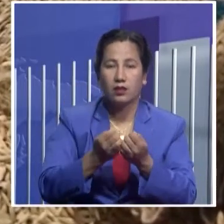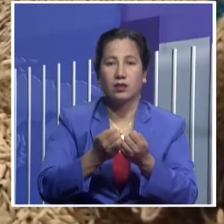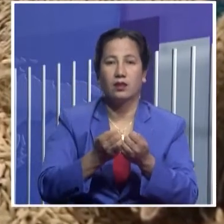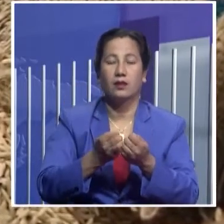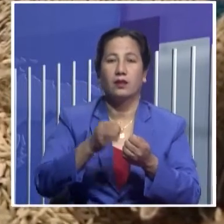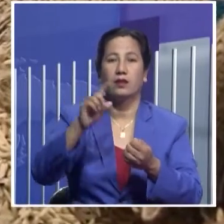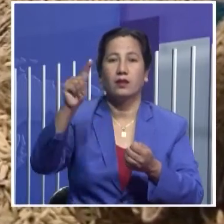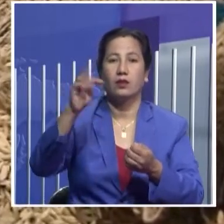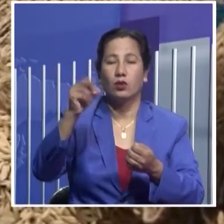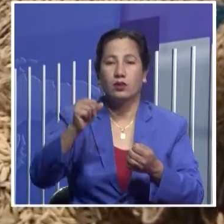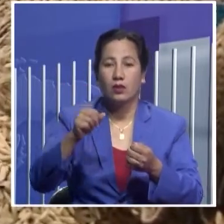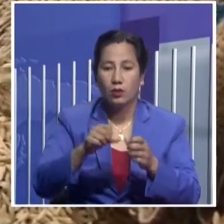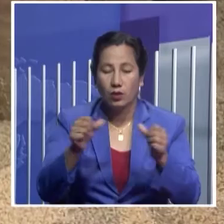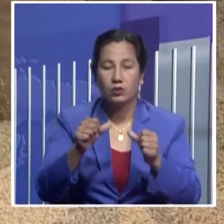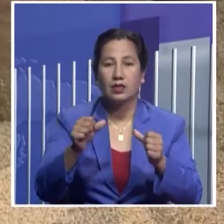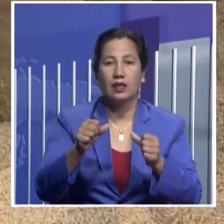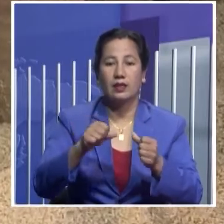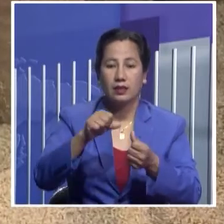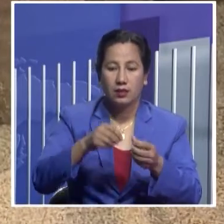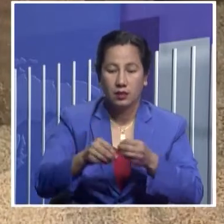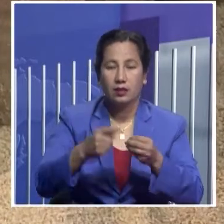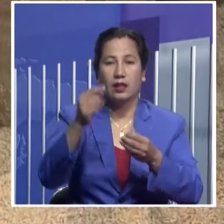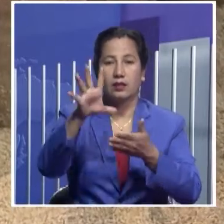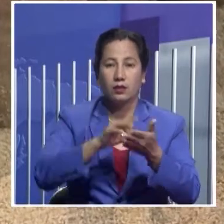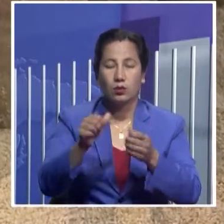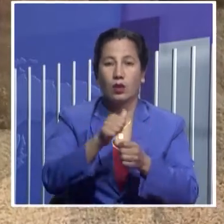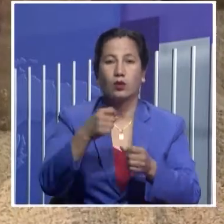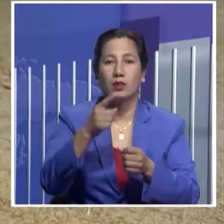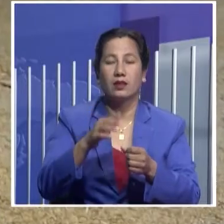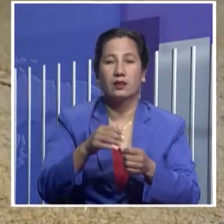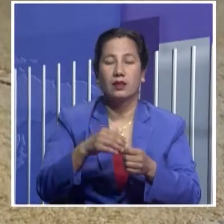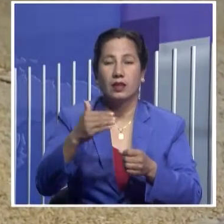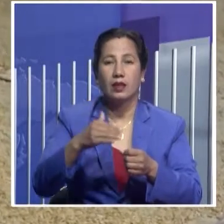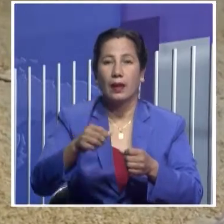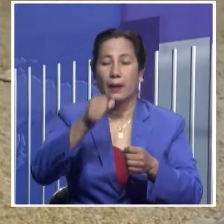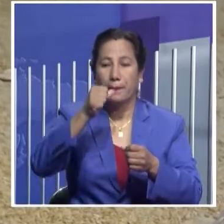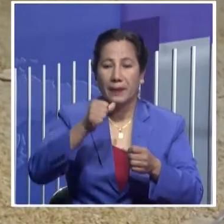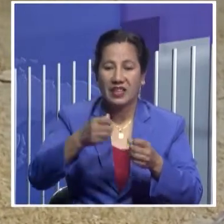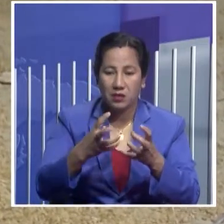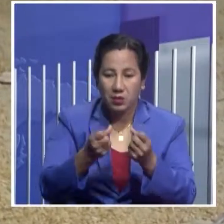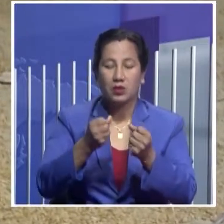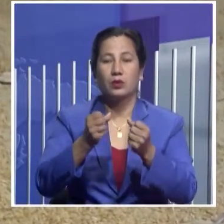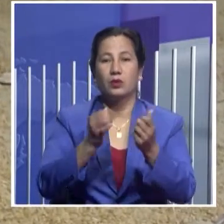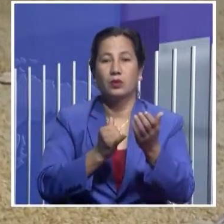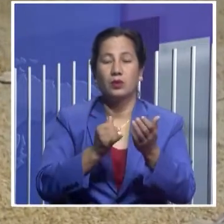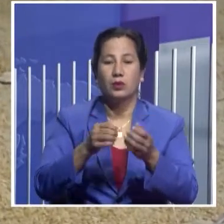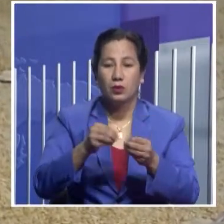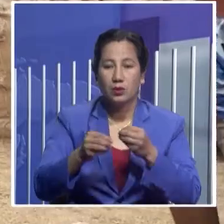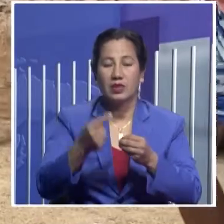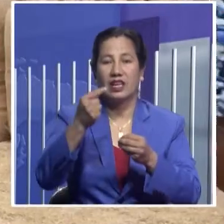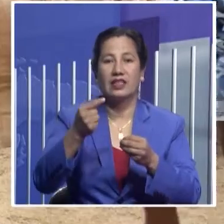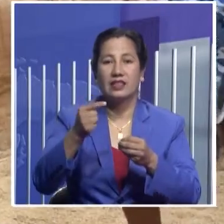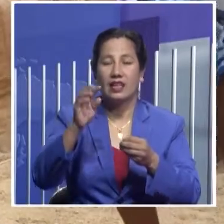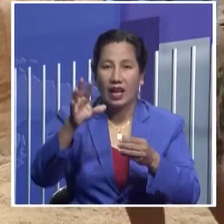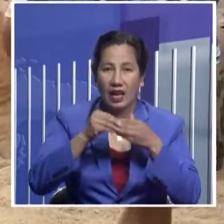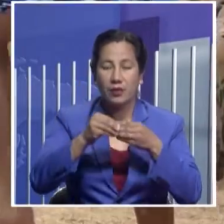क्विन्टलको हिसाबले धान खरिद गरिएको उहाँको भनाइ रहेको छ। अधिकांशले पानीमा भिजेको धान लिएर आउन थालेपछि बाध्य भएर